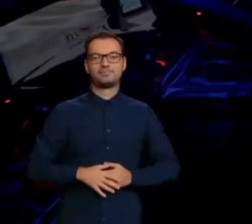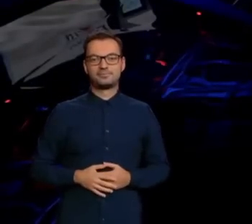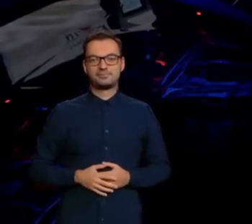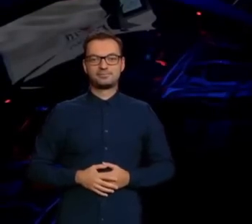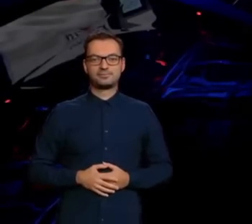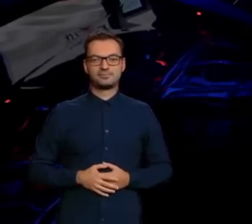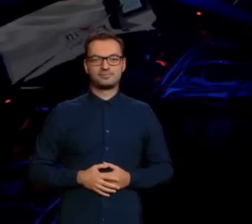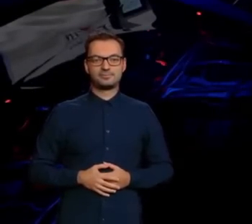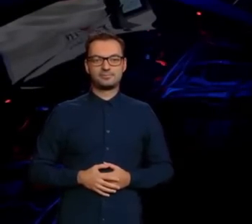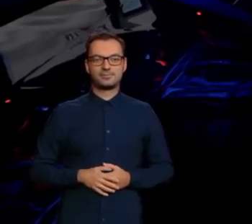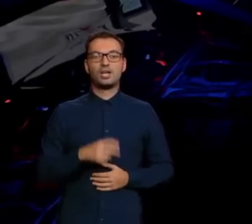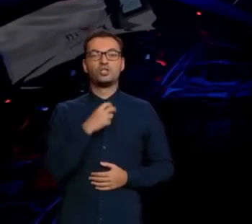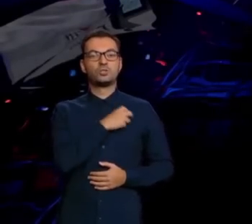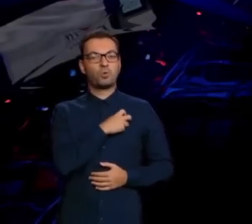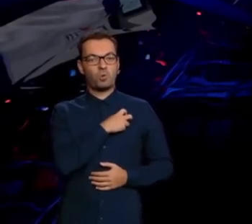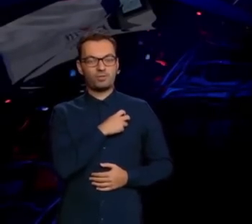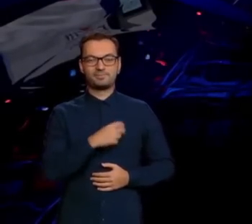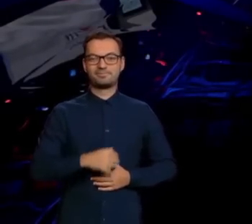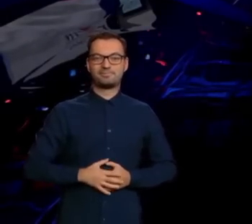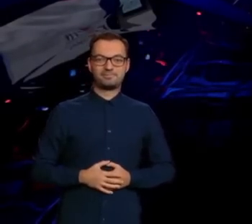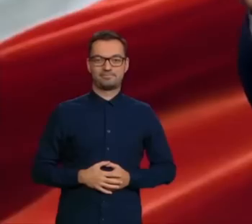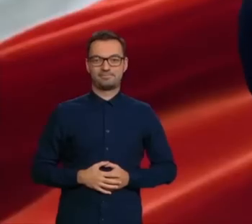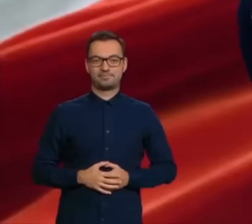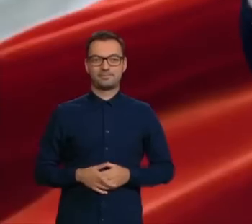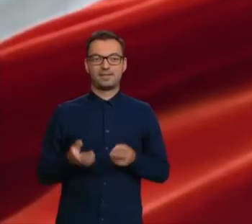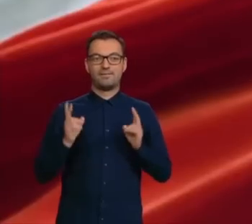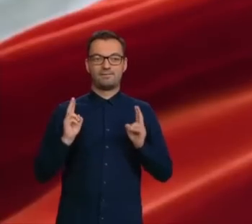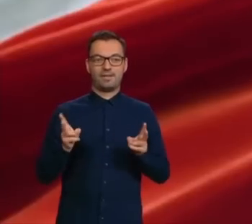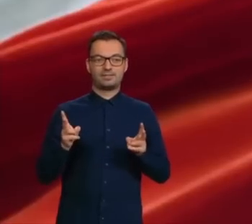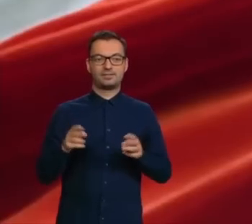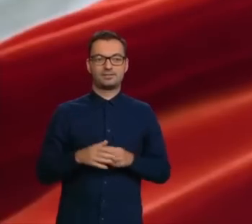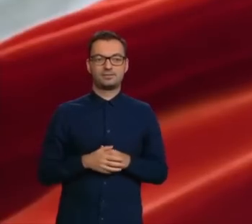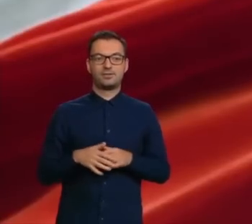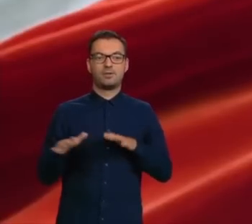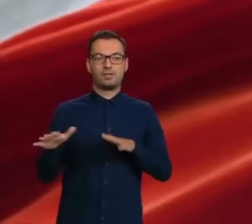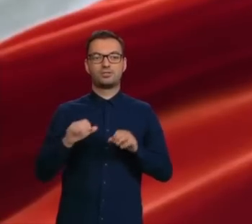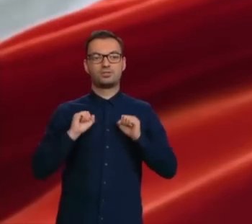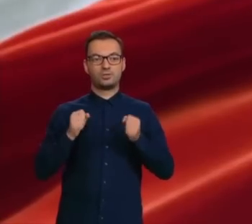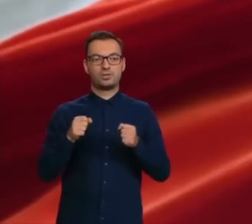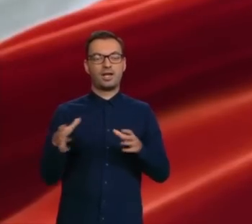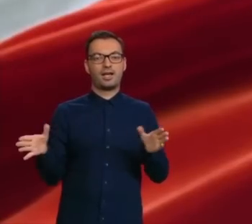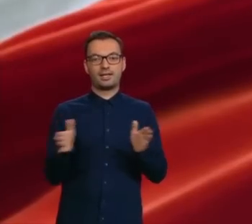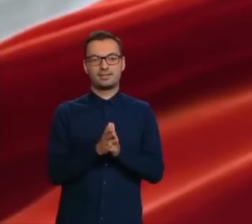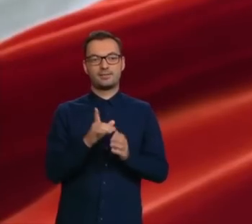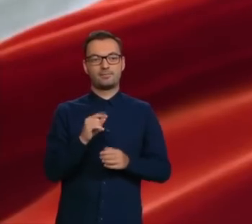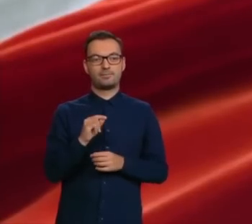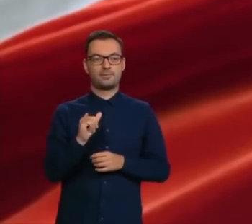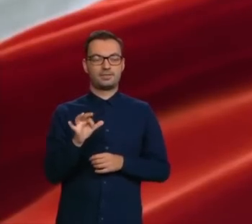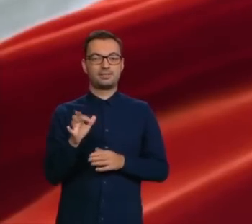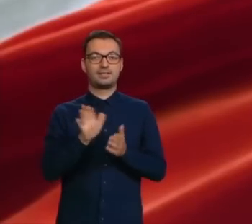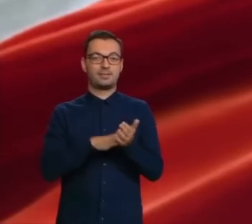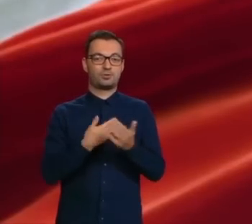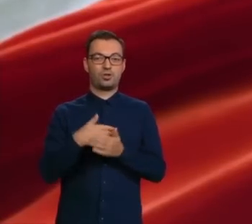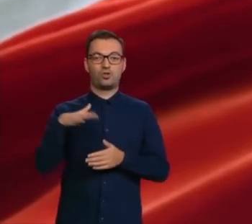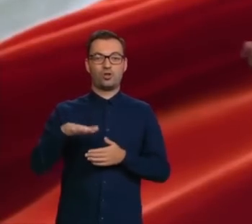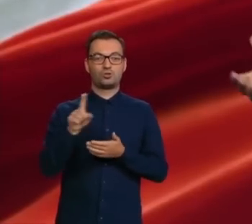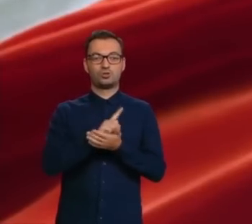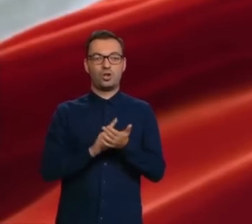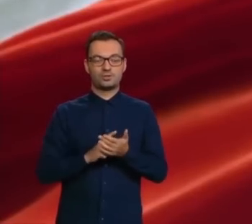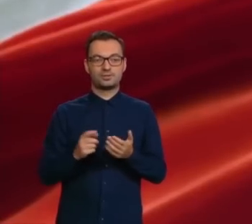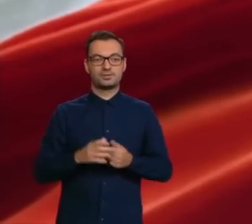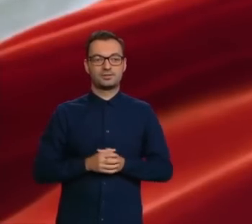My też pierwsi? Szymon Hołownia, bardzo proszę. Rzeczywiście sprawdzeni w lokalnym działaniu w koalicji z PiS-em, choćby na Dolnym Śląsku. Nie macie